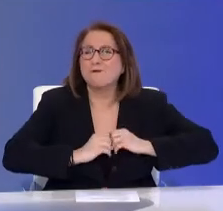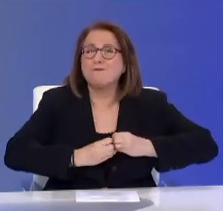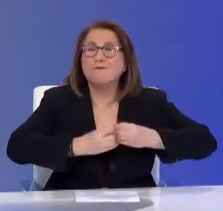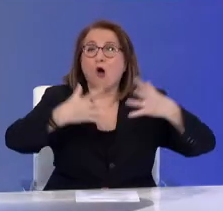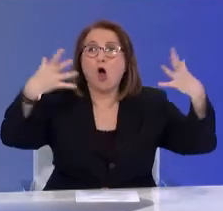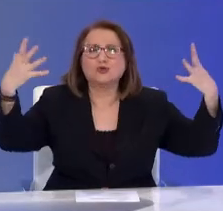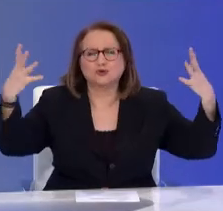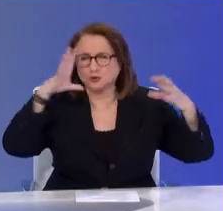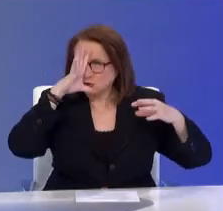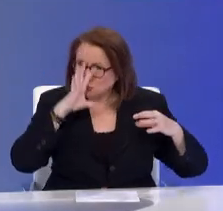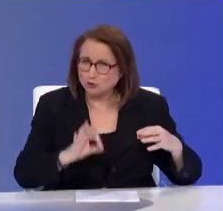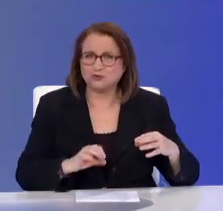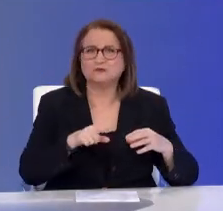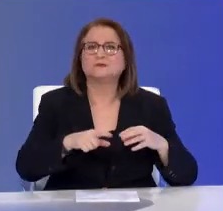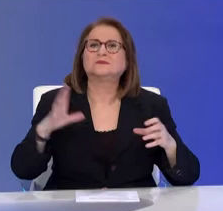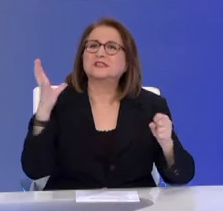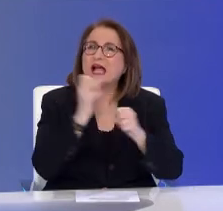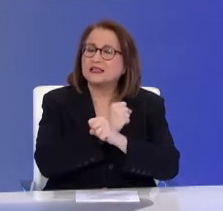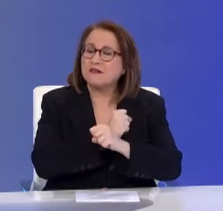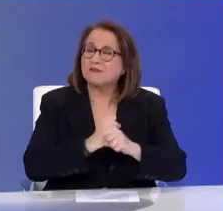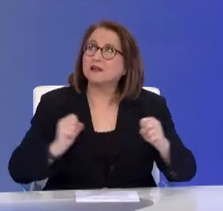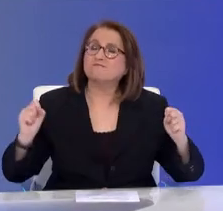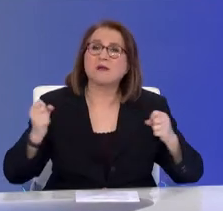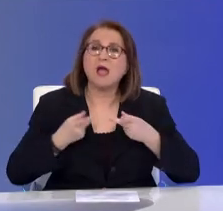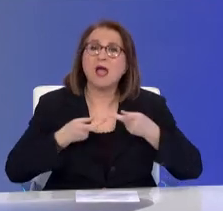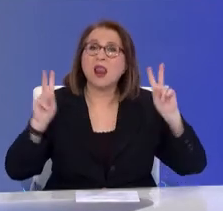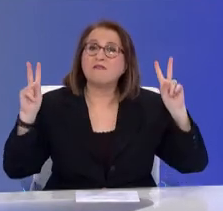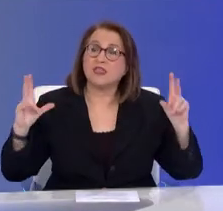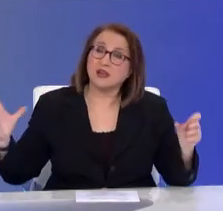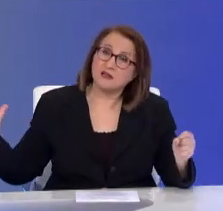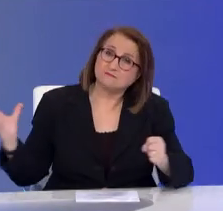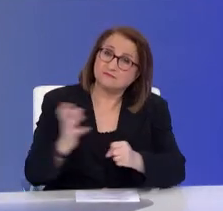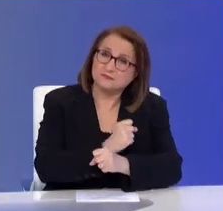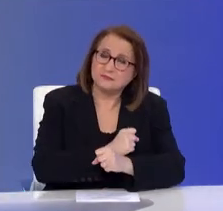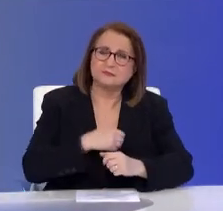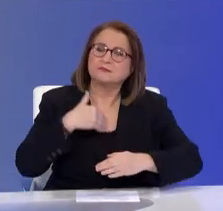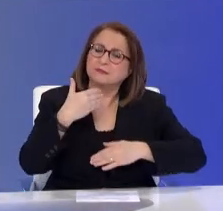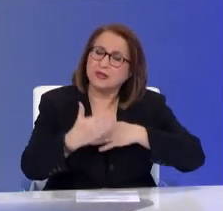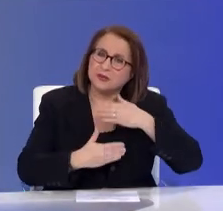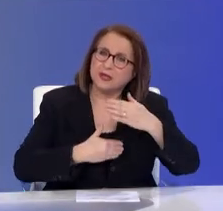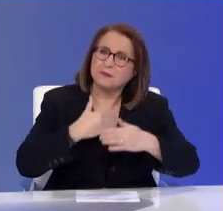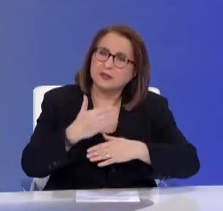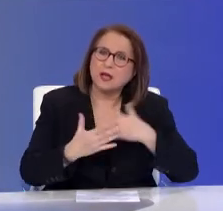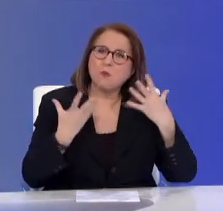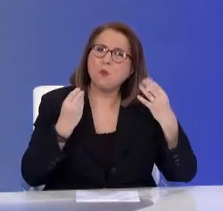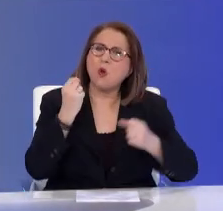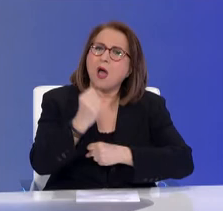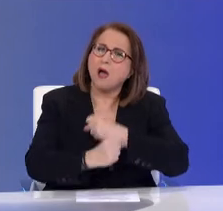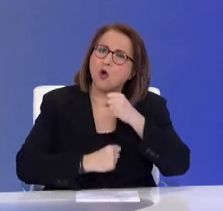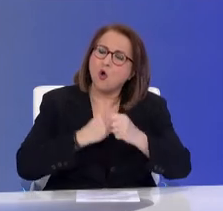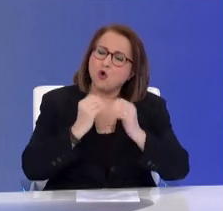ελευθερία της και η οποία βέβαια ορίμασε μετά από δεκαετίες. Η